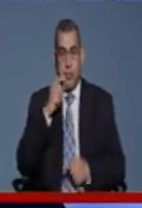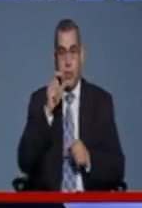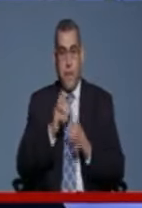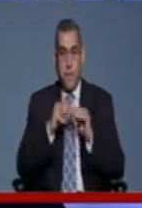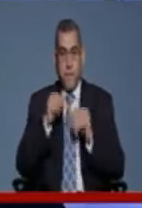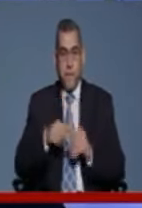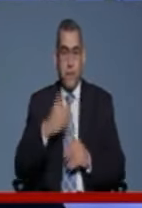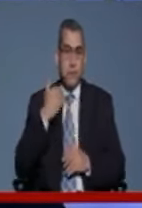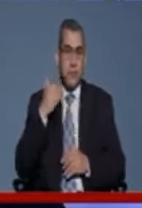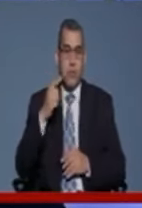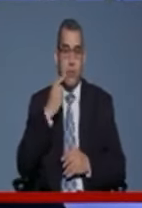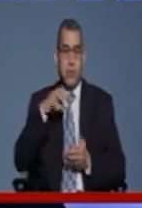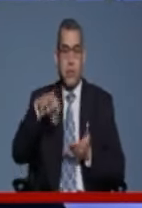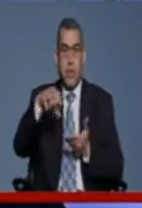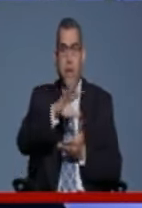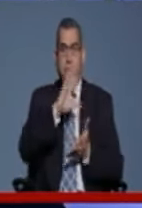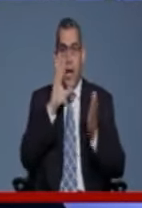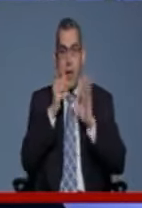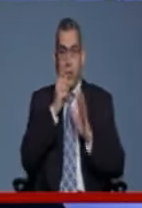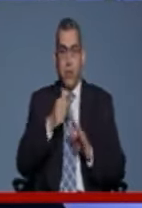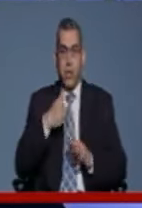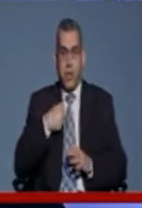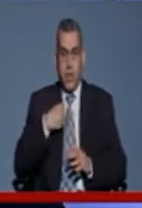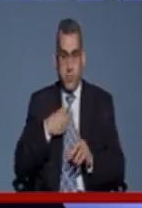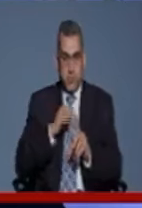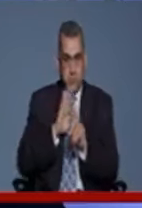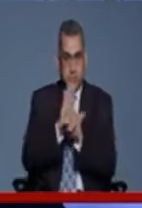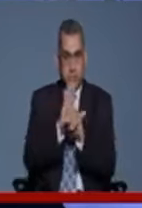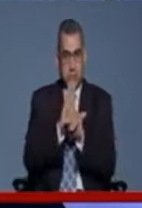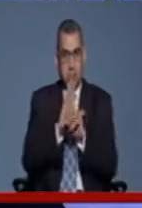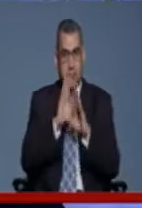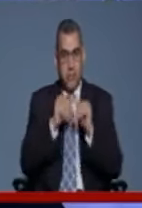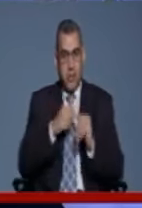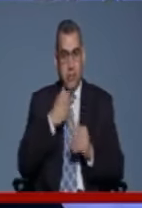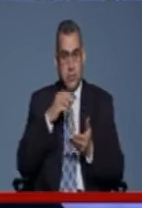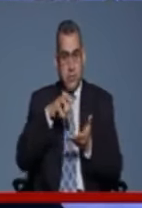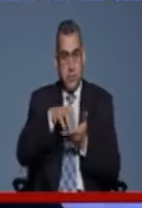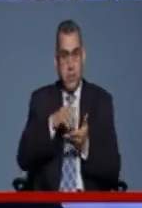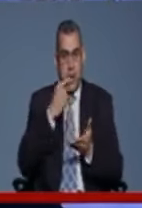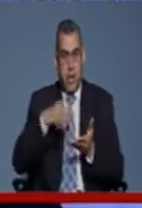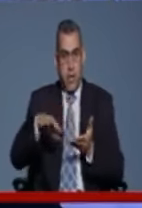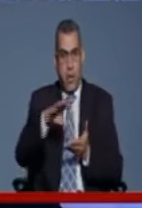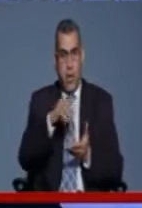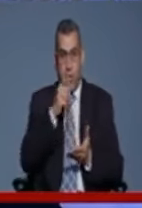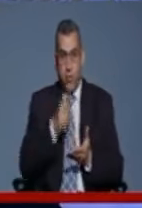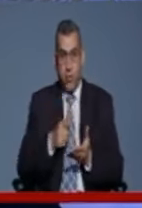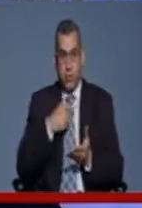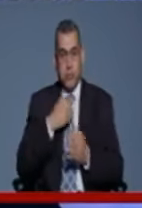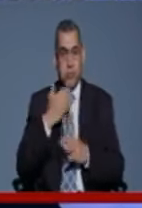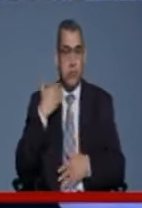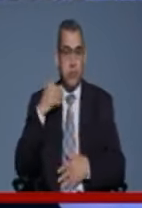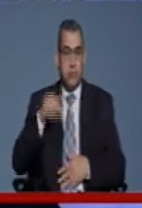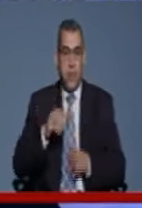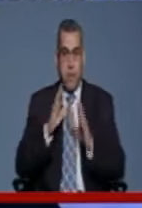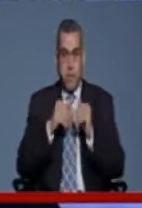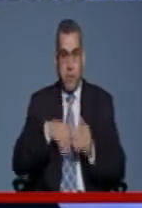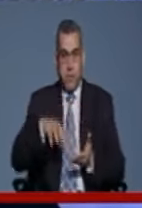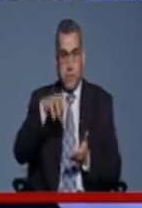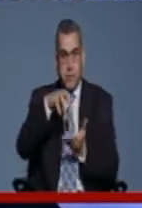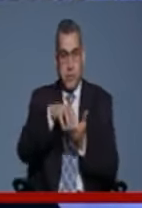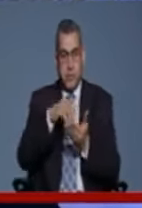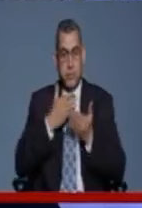هوت الأمم، وكنا لك الحصن إن لاحت المحن. لقد شرفنا هذا الوطن بواجب